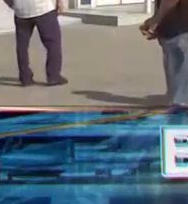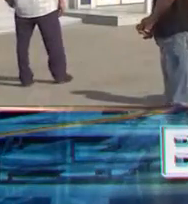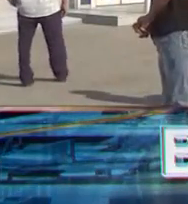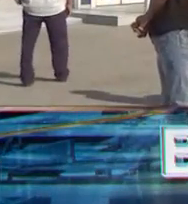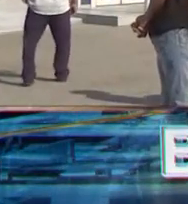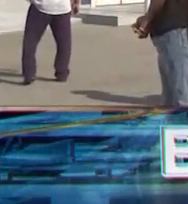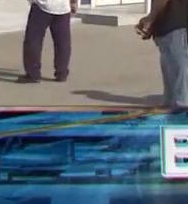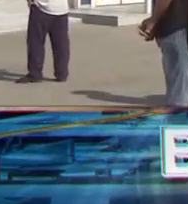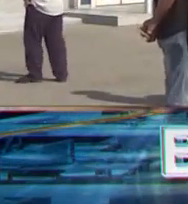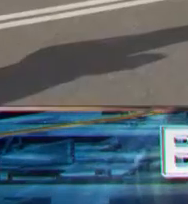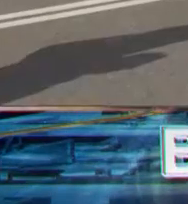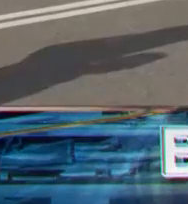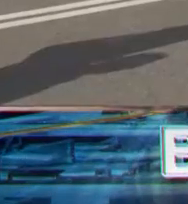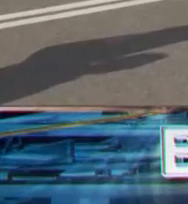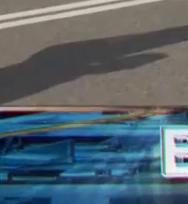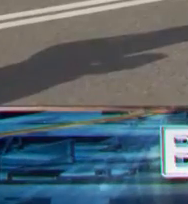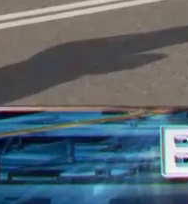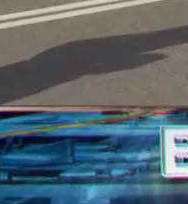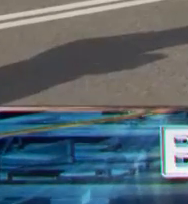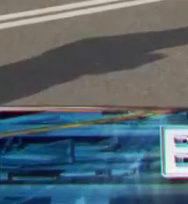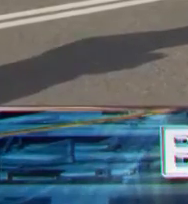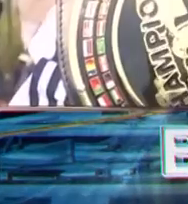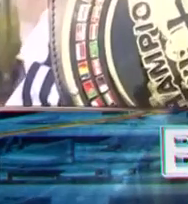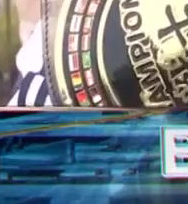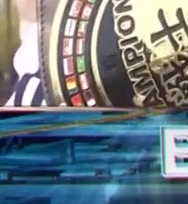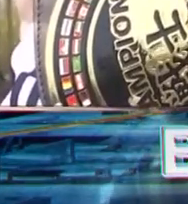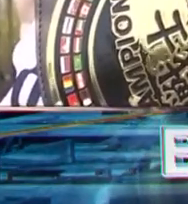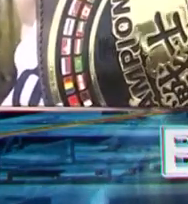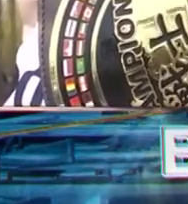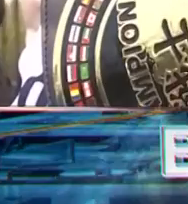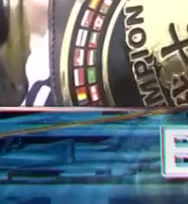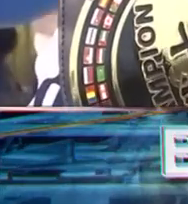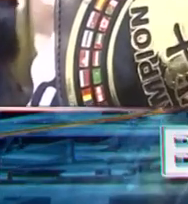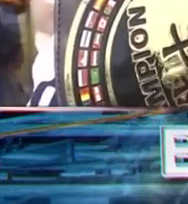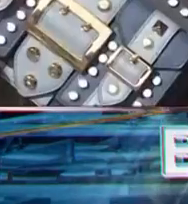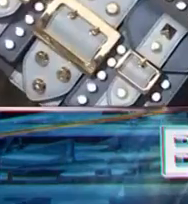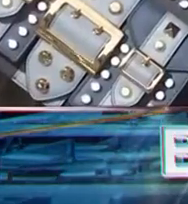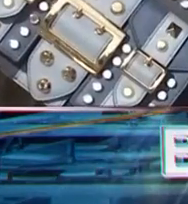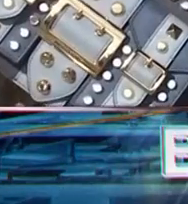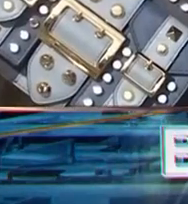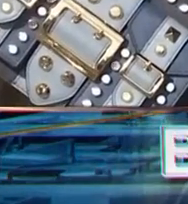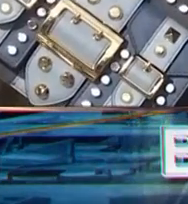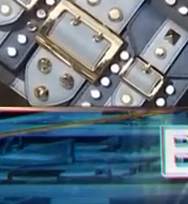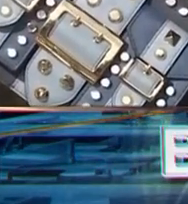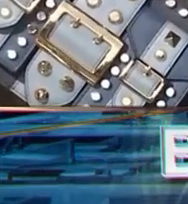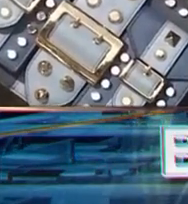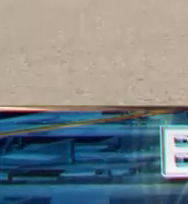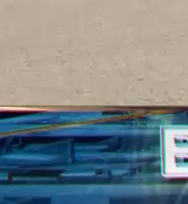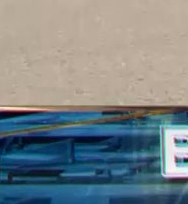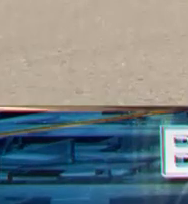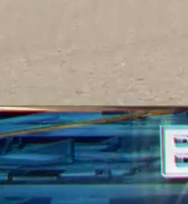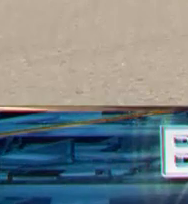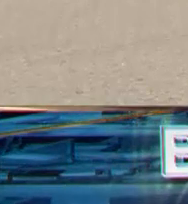Ел намысын ер қорғар, шығыш жекпе-жек өнерінің шебері жерлесіміз Мерей Сүйінов жуырда Сенши кубогын жеңіп